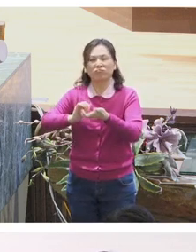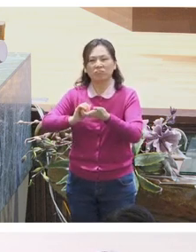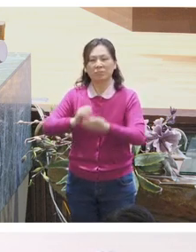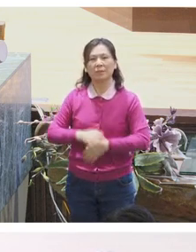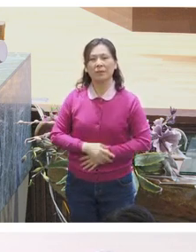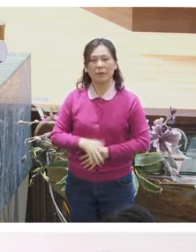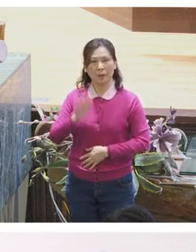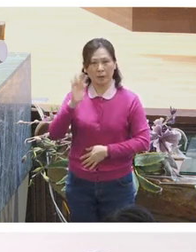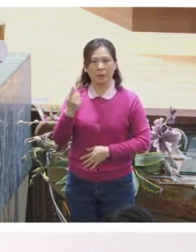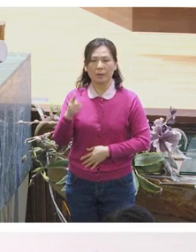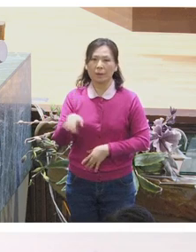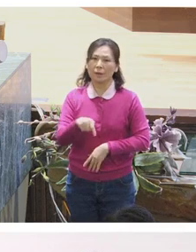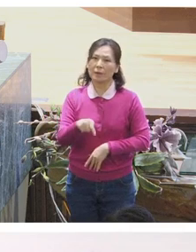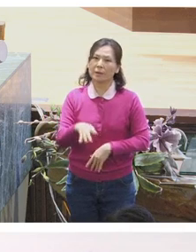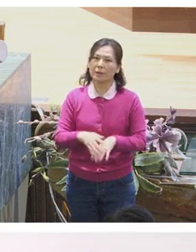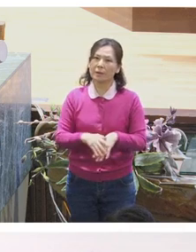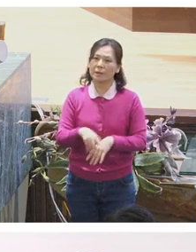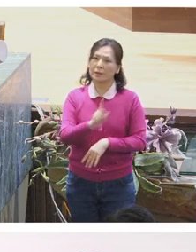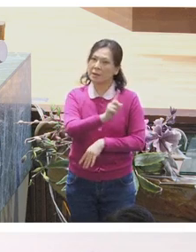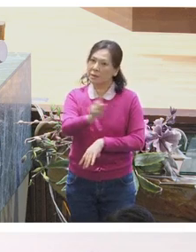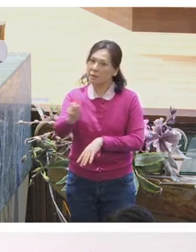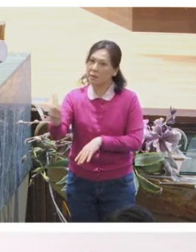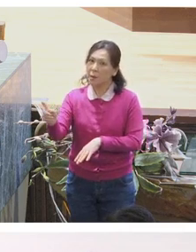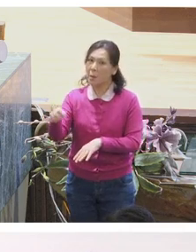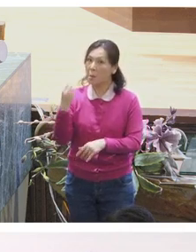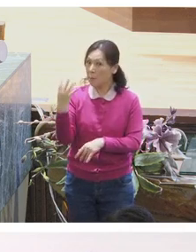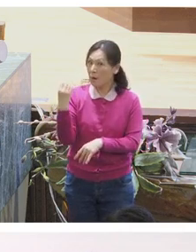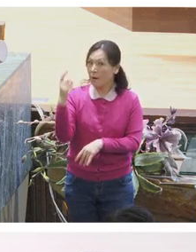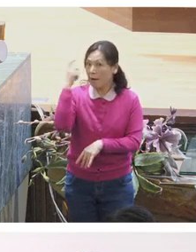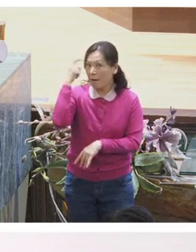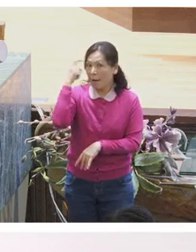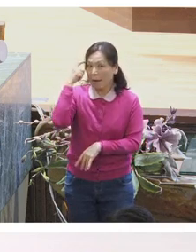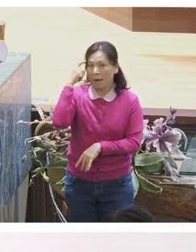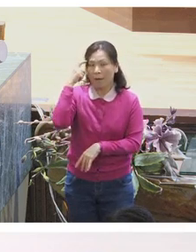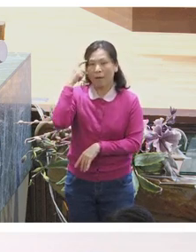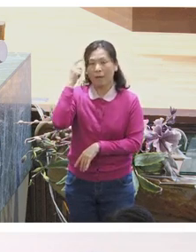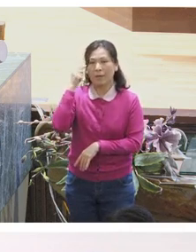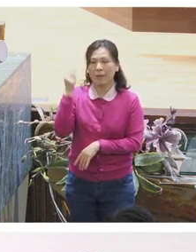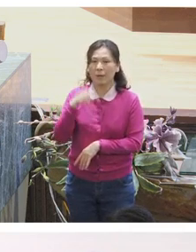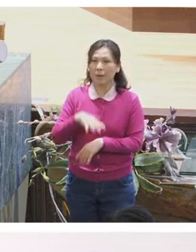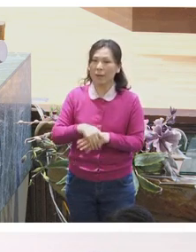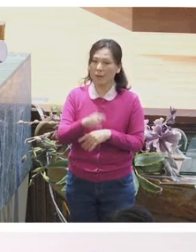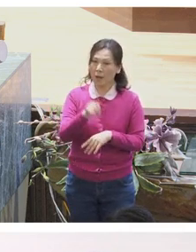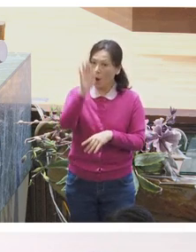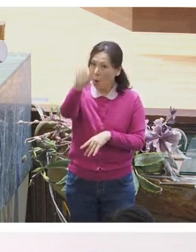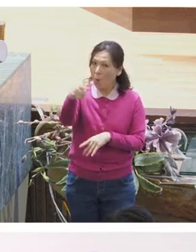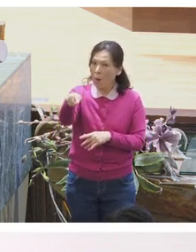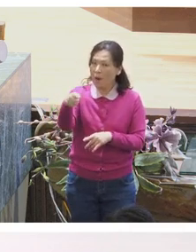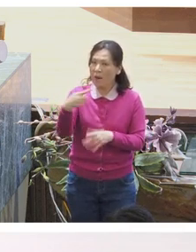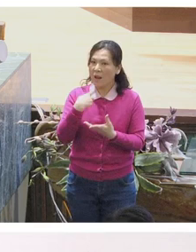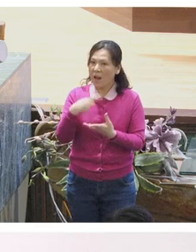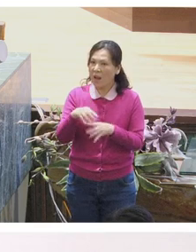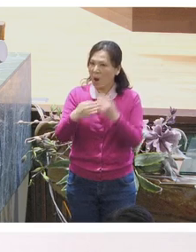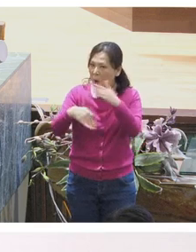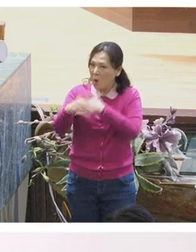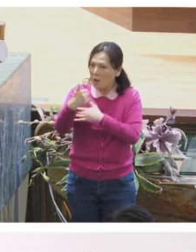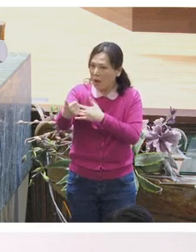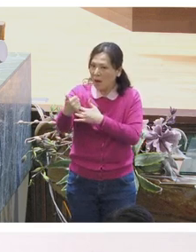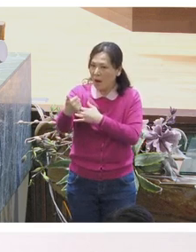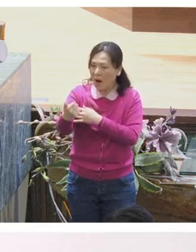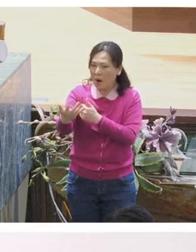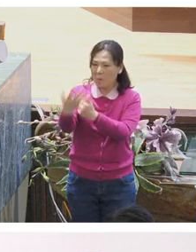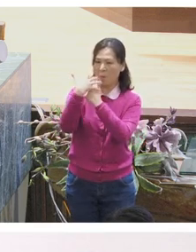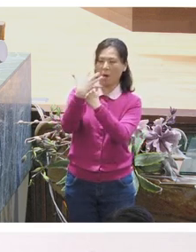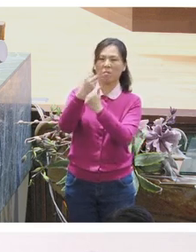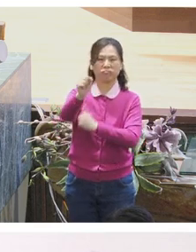是任何一波新的来的这个想法，它都不能够去牺牲掉未来可能有更好的想法出现，